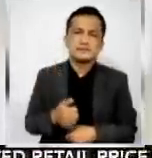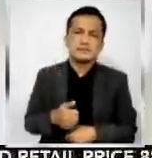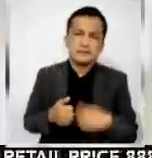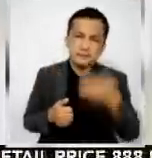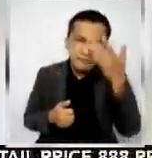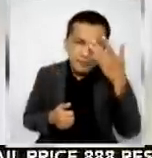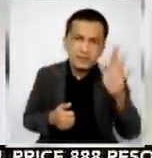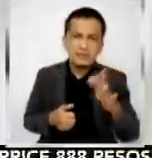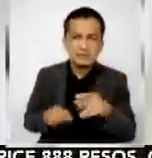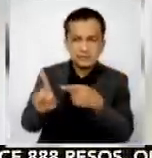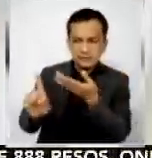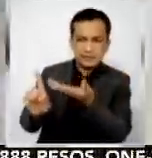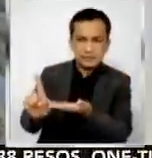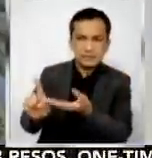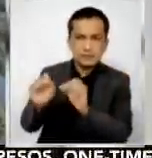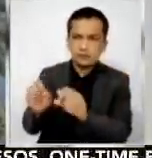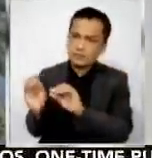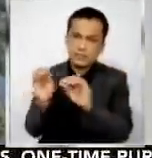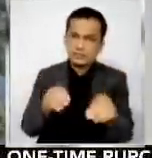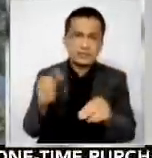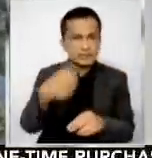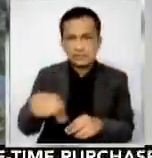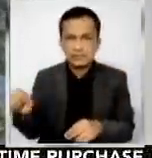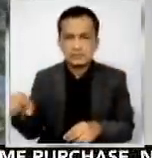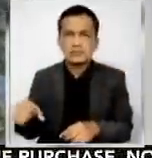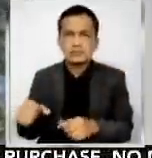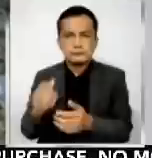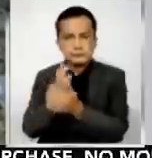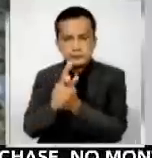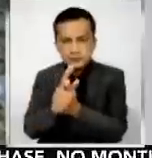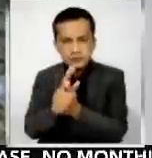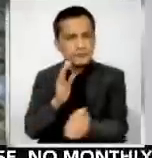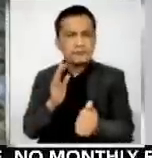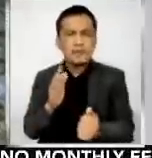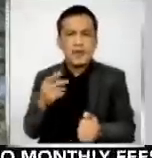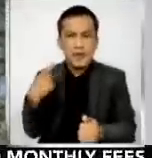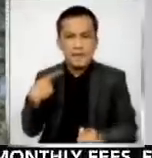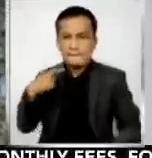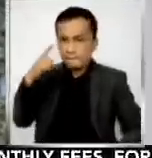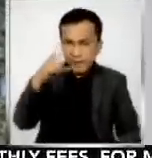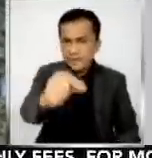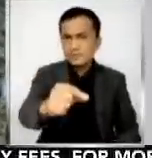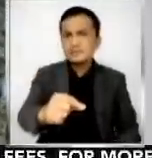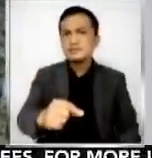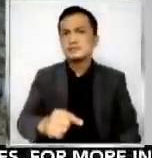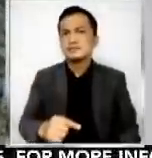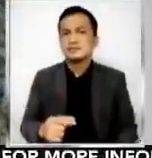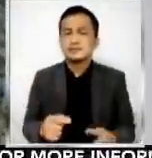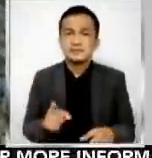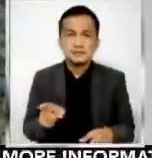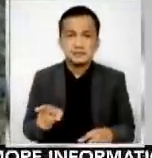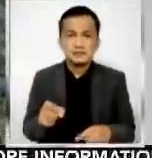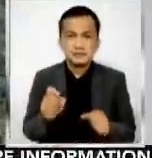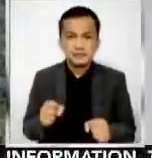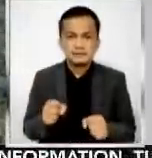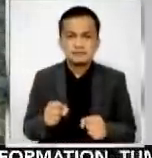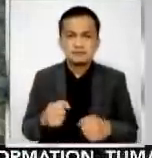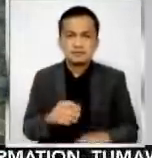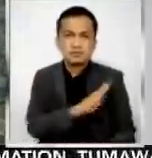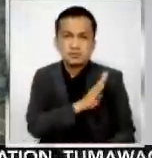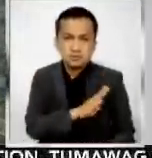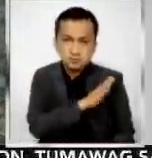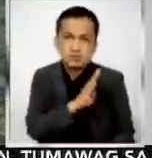put everywhere. He was skillful, he had speed, he was really fast, and he's a fighter.